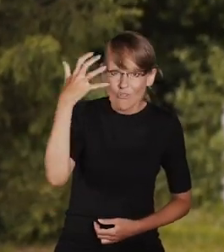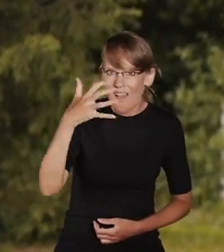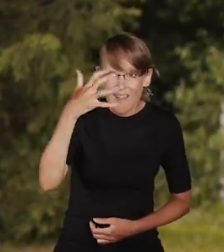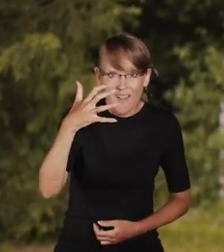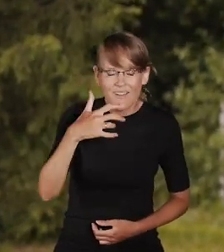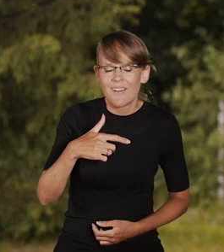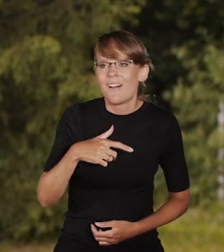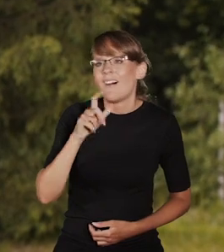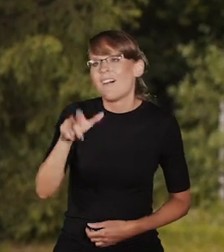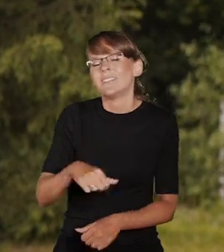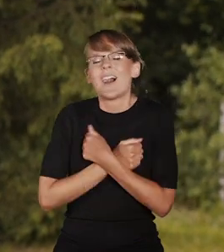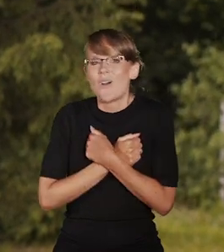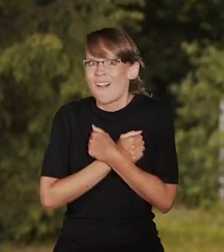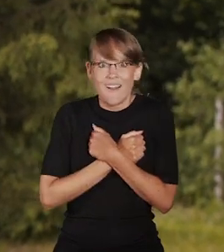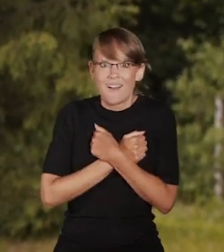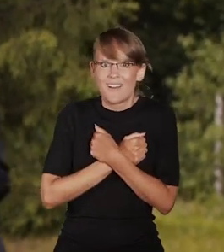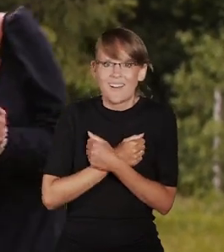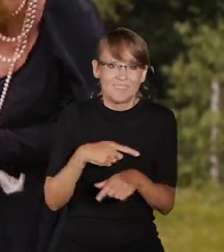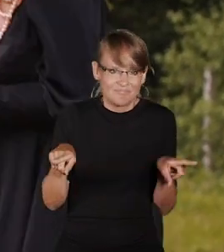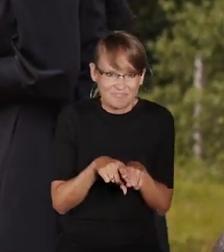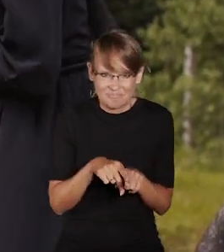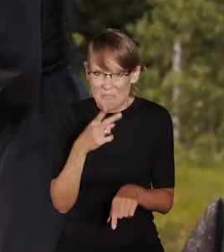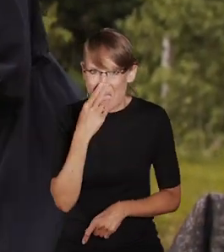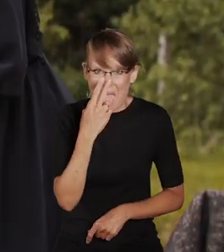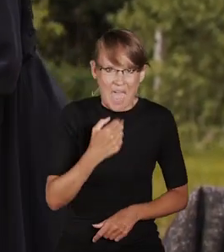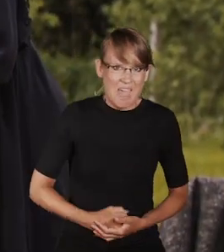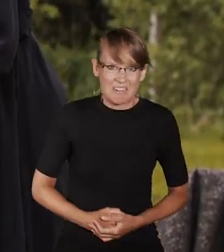Kocham panią, jak jeszcze nigdy nikogo nie kochałem!